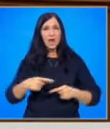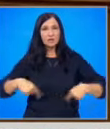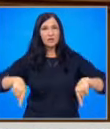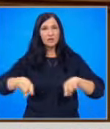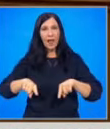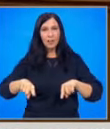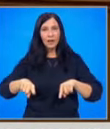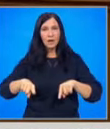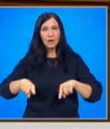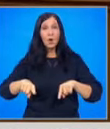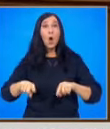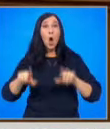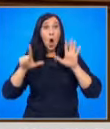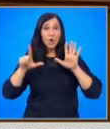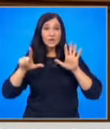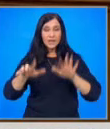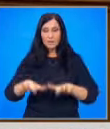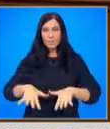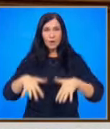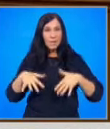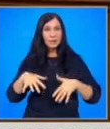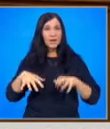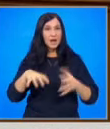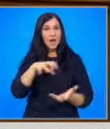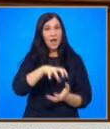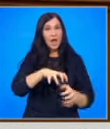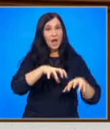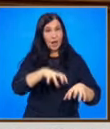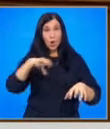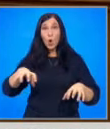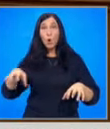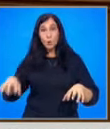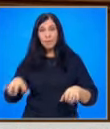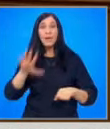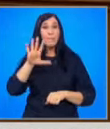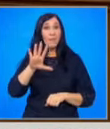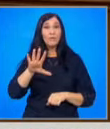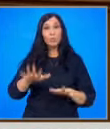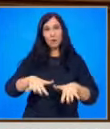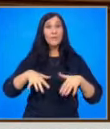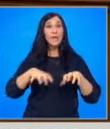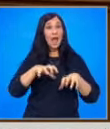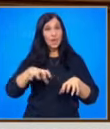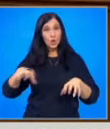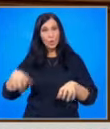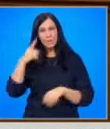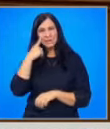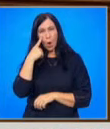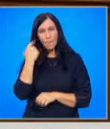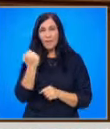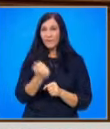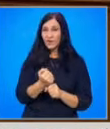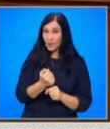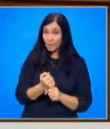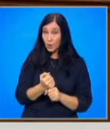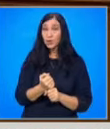зала от 7 парламентарни групи, 5 от парламентарните групи се опитват да